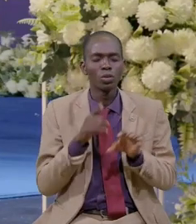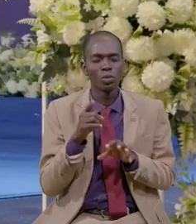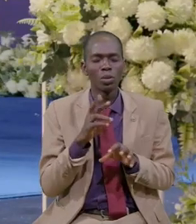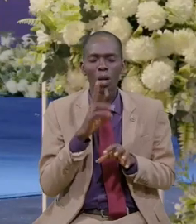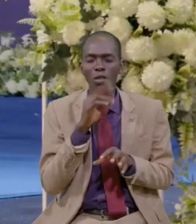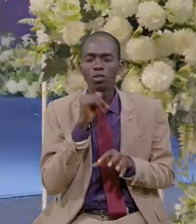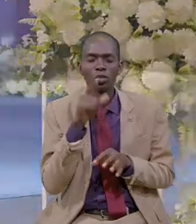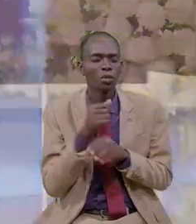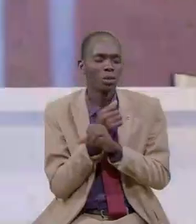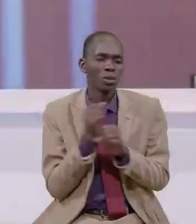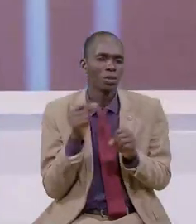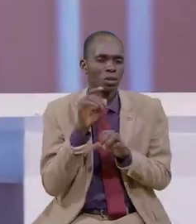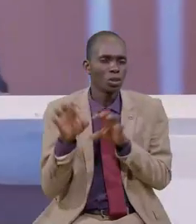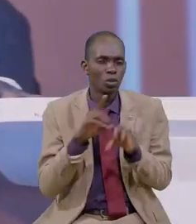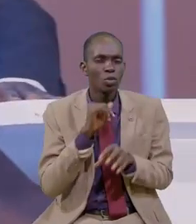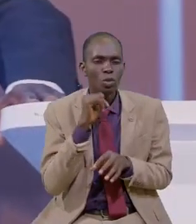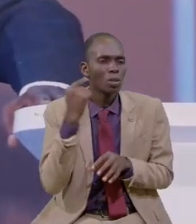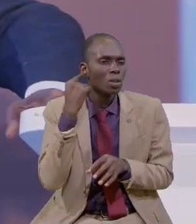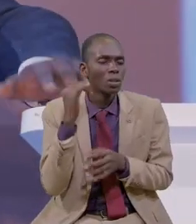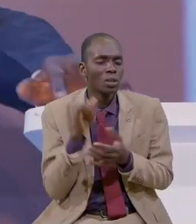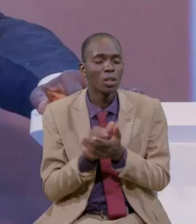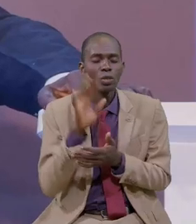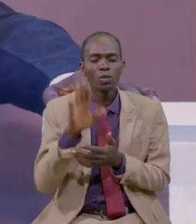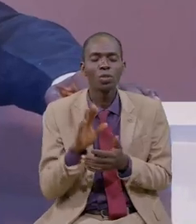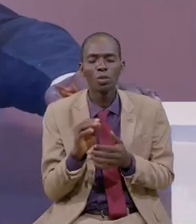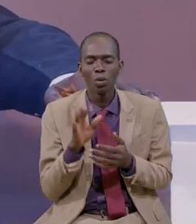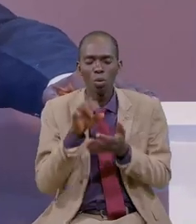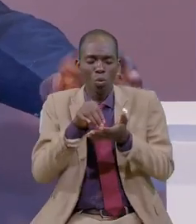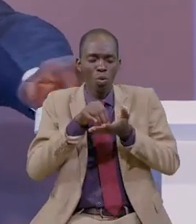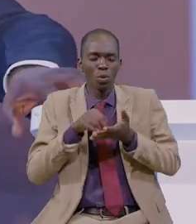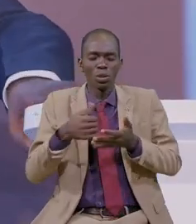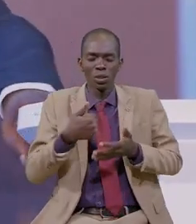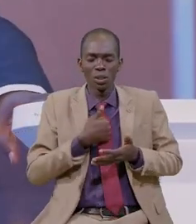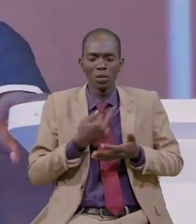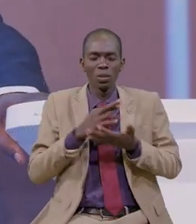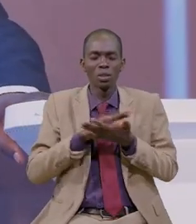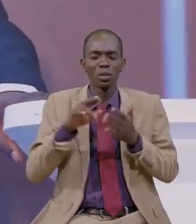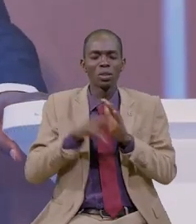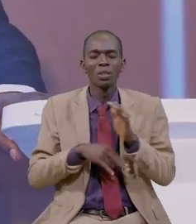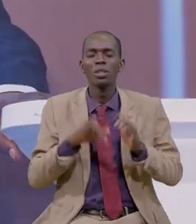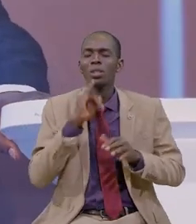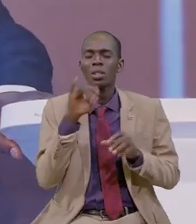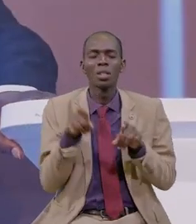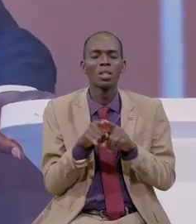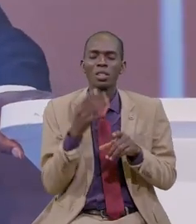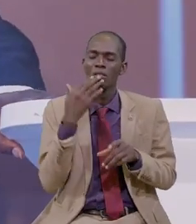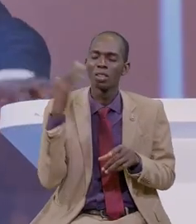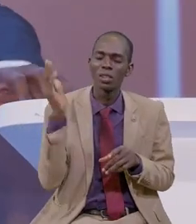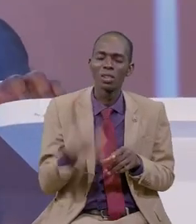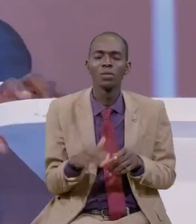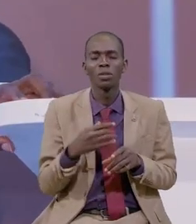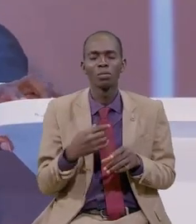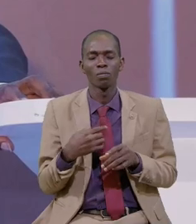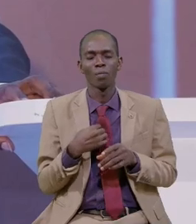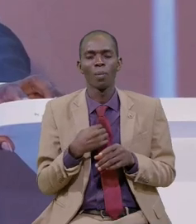parler que ta justice est comme des vêtements sales et sa justice n'est pas suffisante pour t'amener